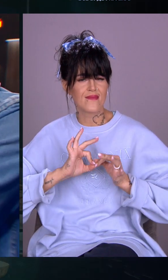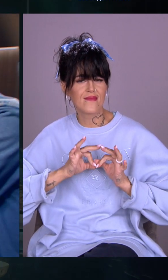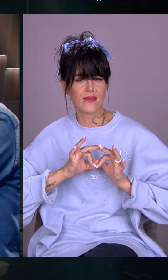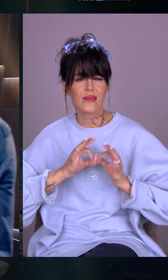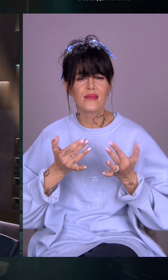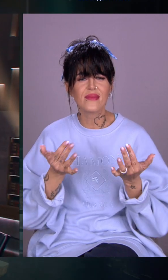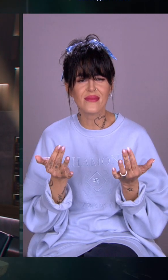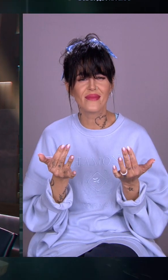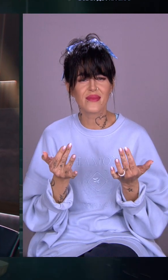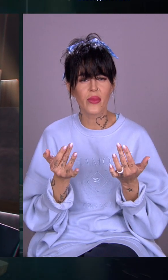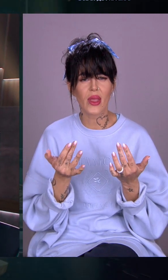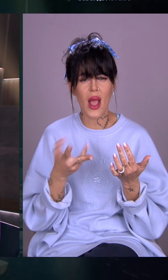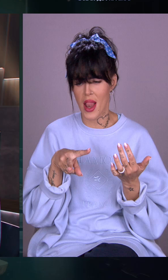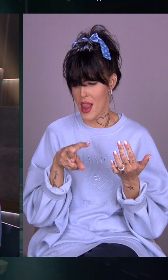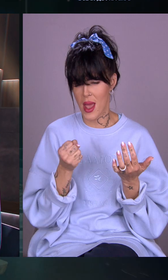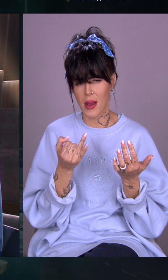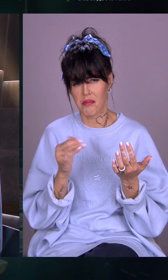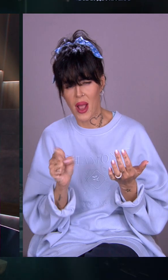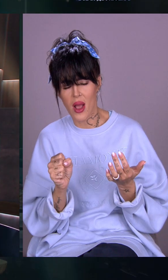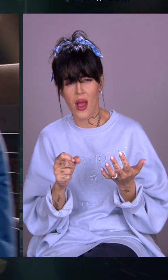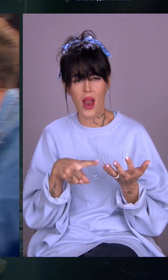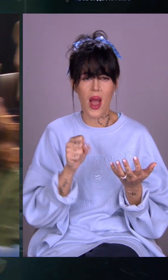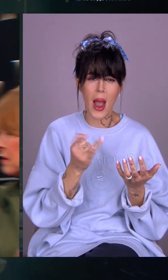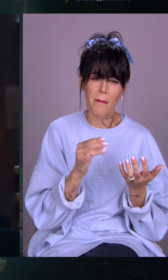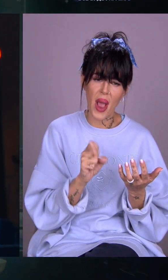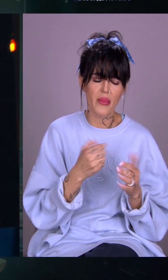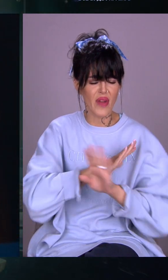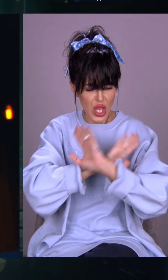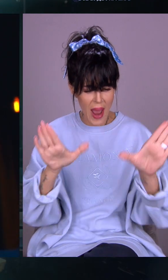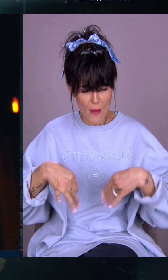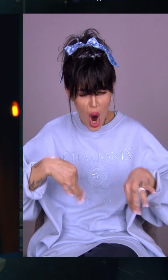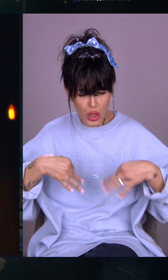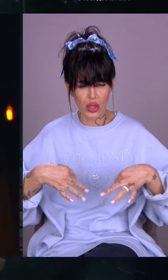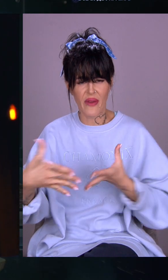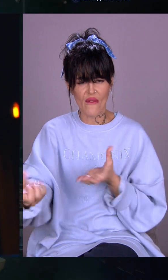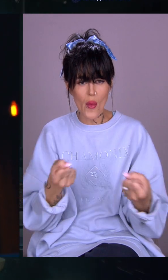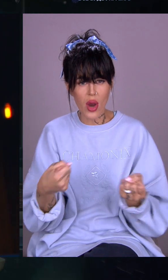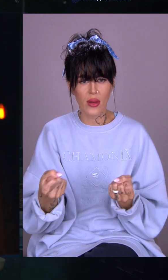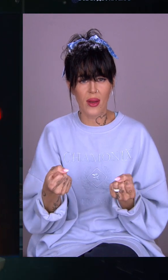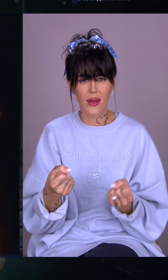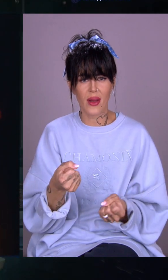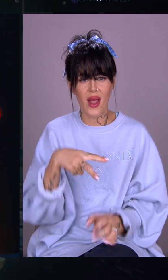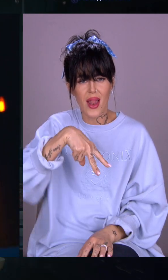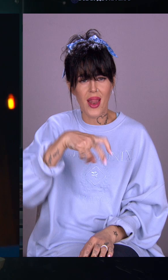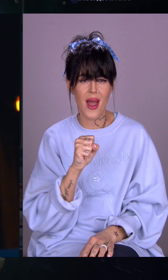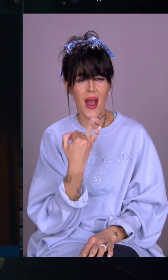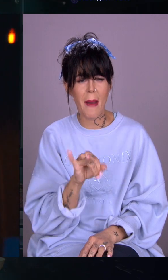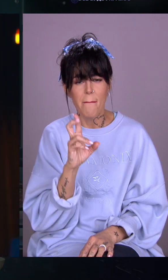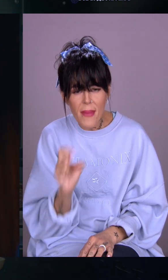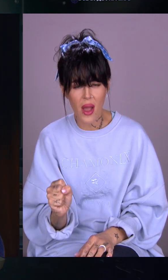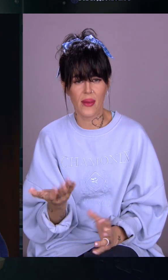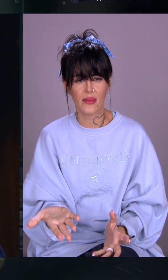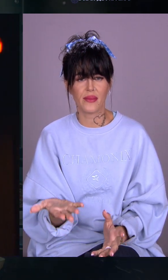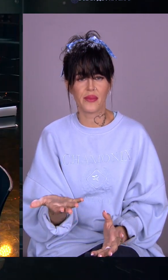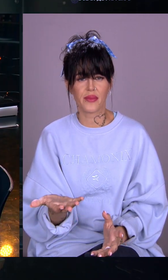не, лайба. То лейба, а, лейба. Лейба, лайба. Нет, лайба это машина. Лайба. То лада. Та лайба. Я тебе говорю, что когда